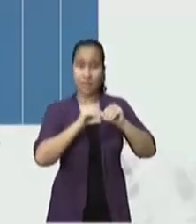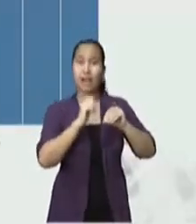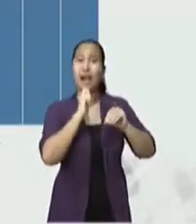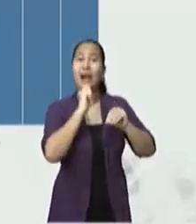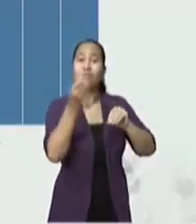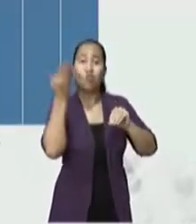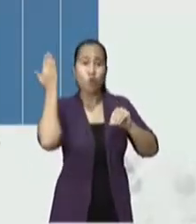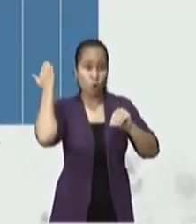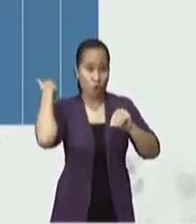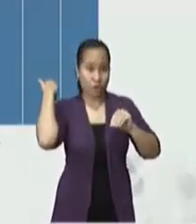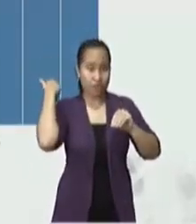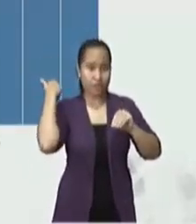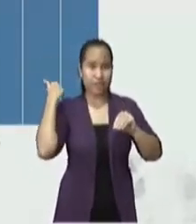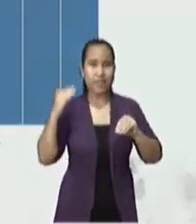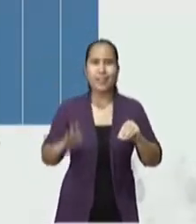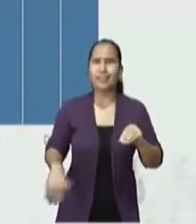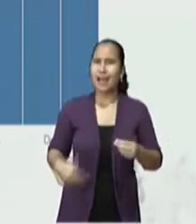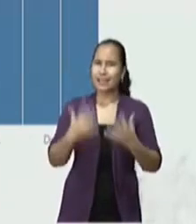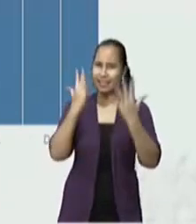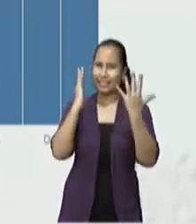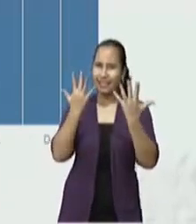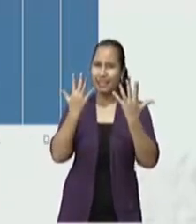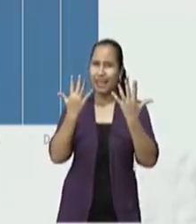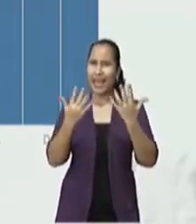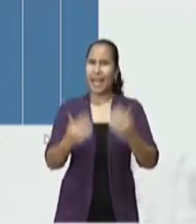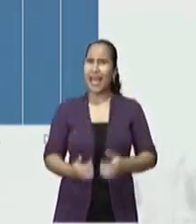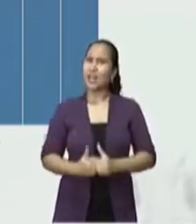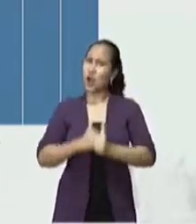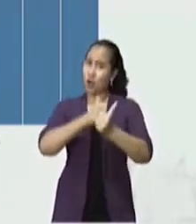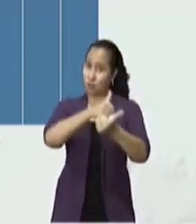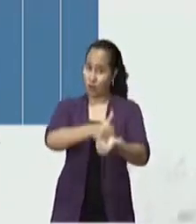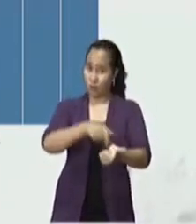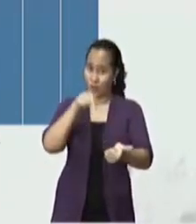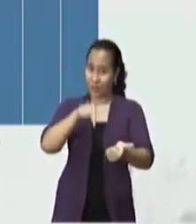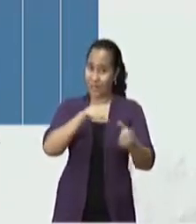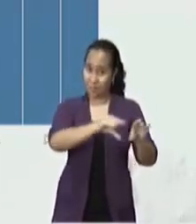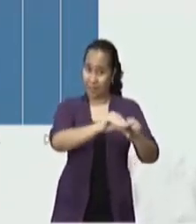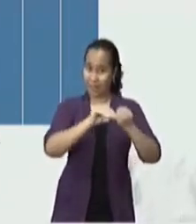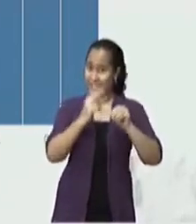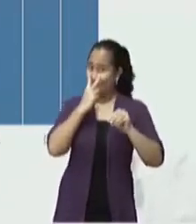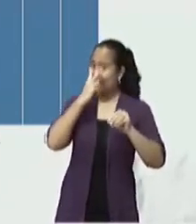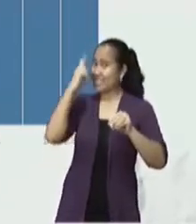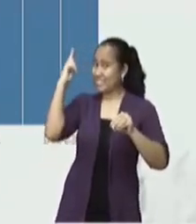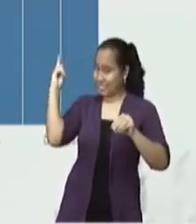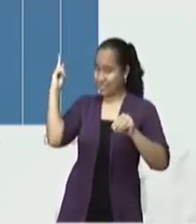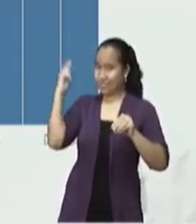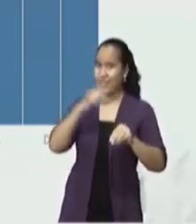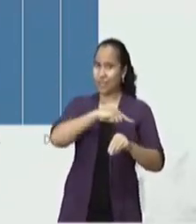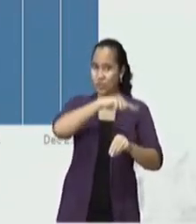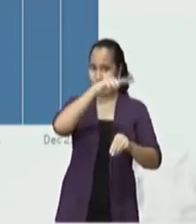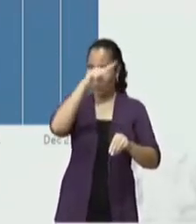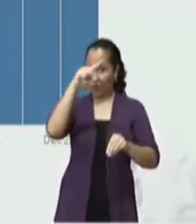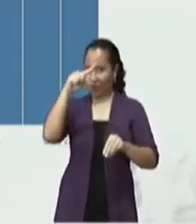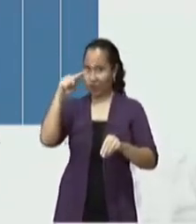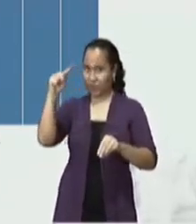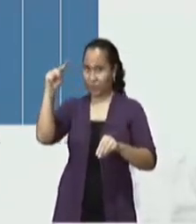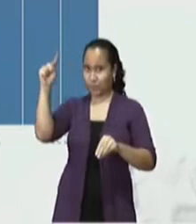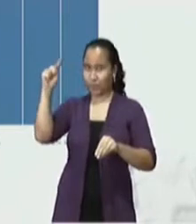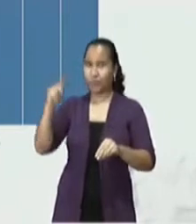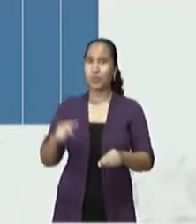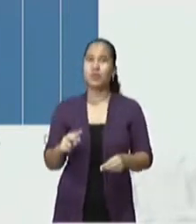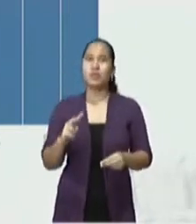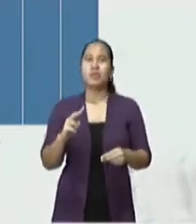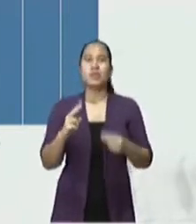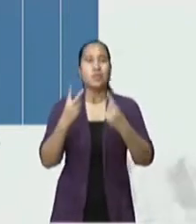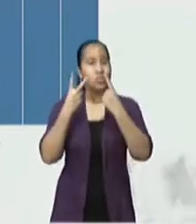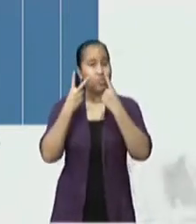iets na de 10e. En de effecten van die maatregelen kunnen we in deze curve zien. Als u ziet, rond de 12e